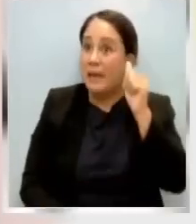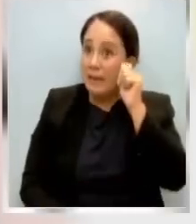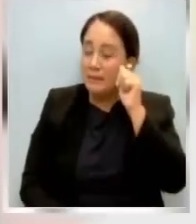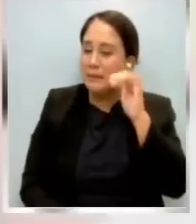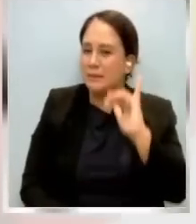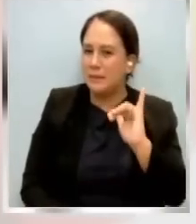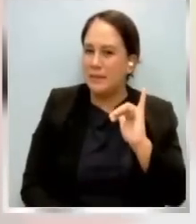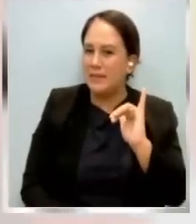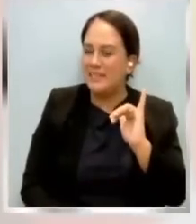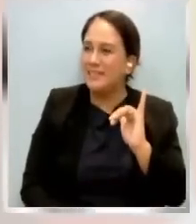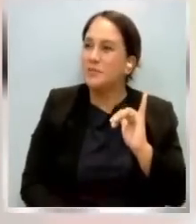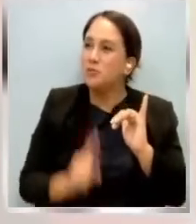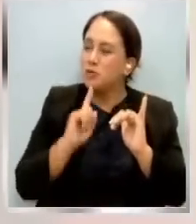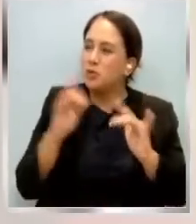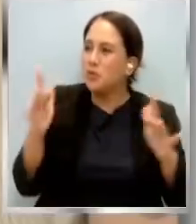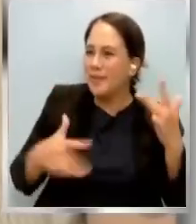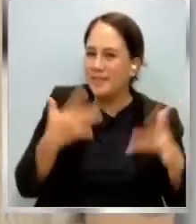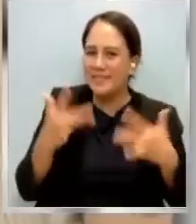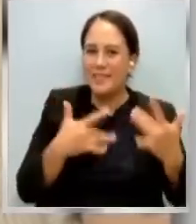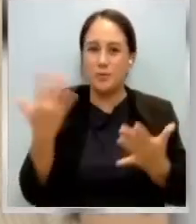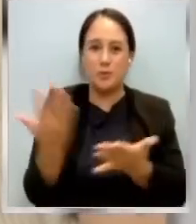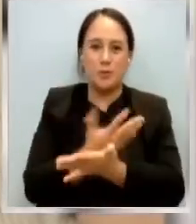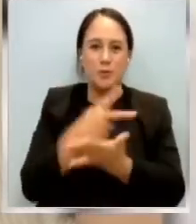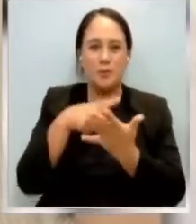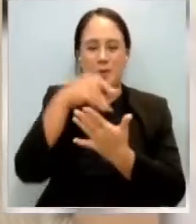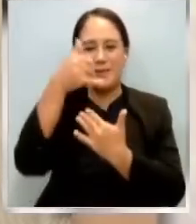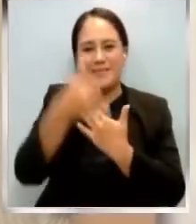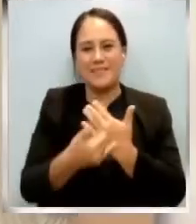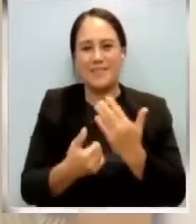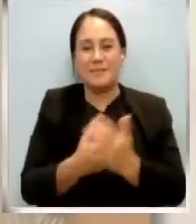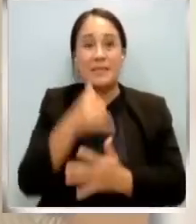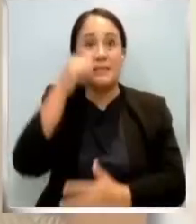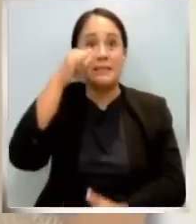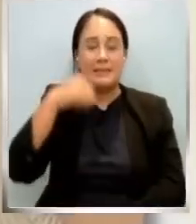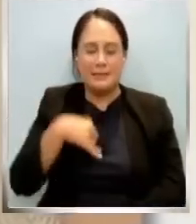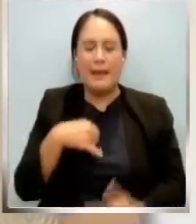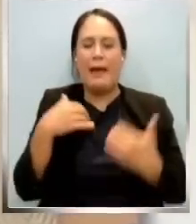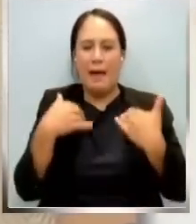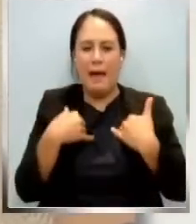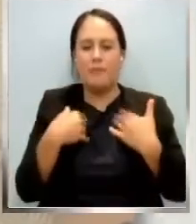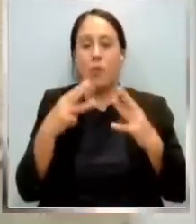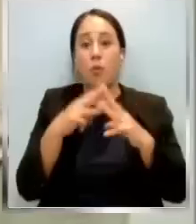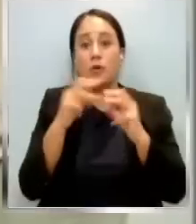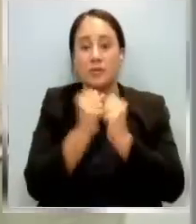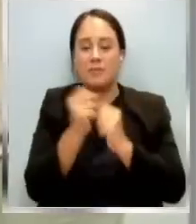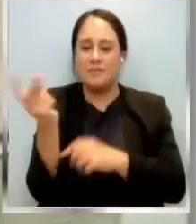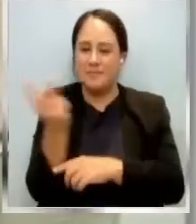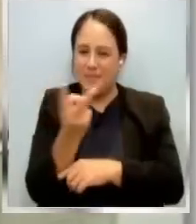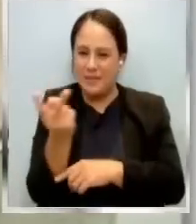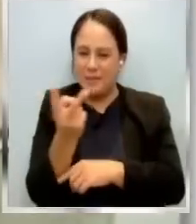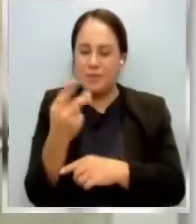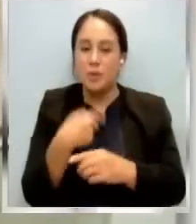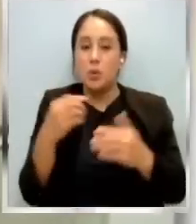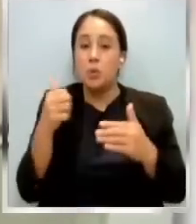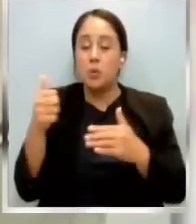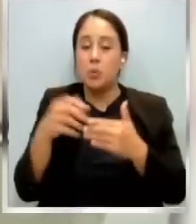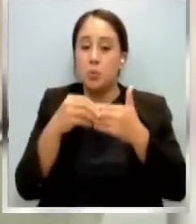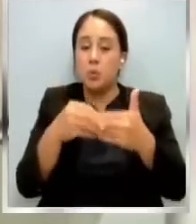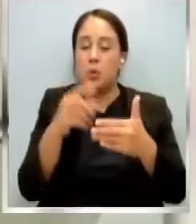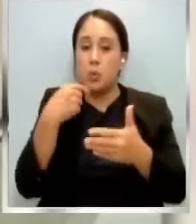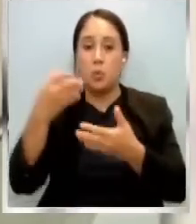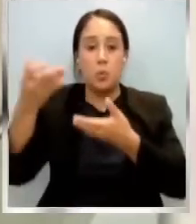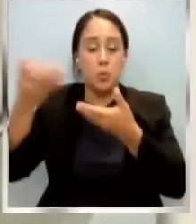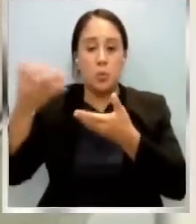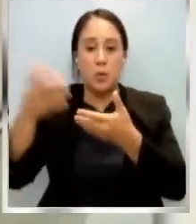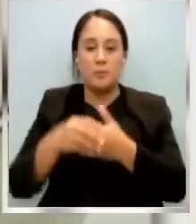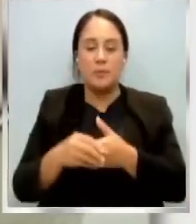ang excitement sa bagong proyekto. Kahapon sumalang na sa workshop ang dalawa under the leadership and facilitation of Hearts on